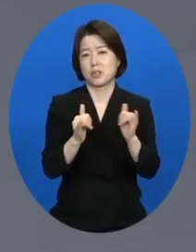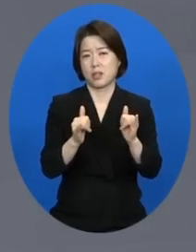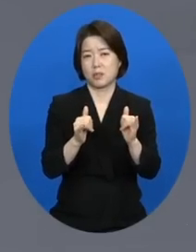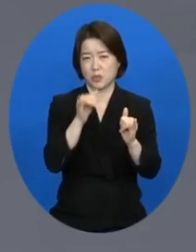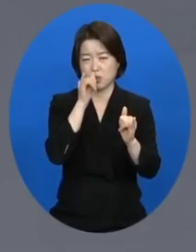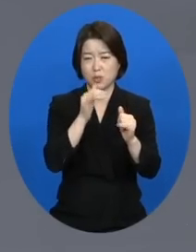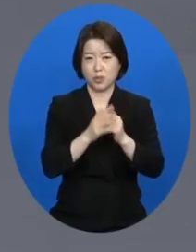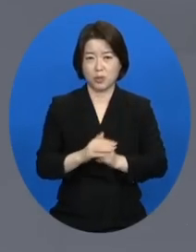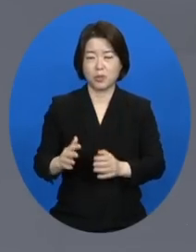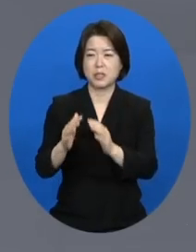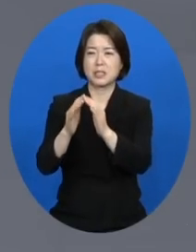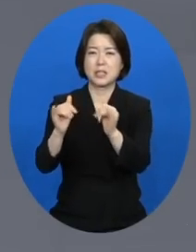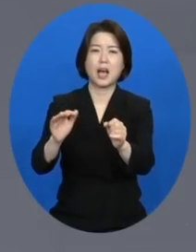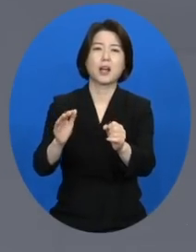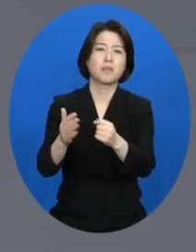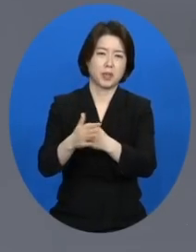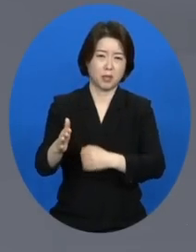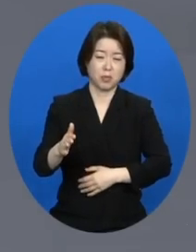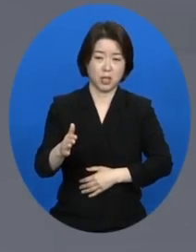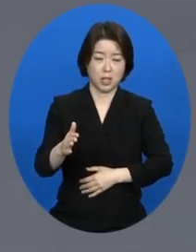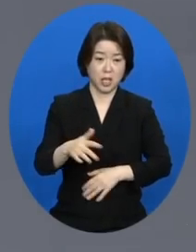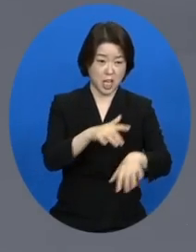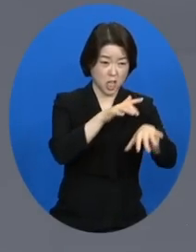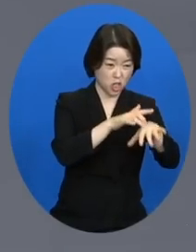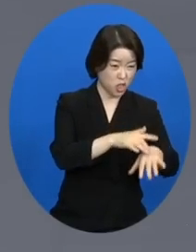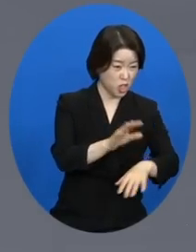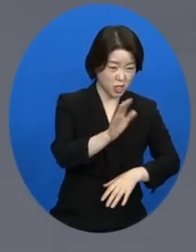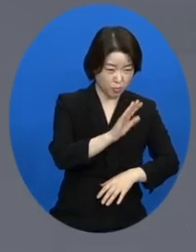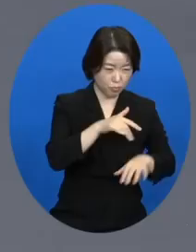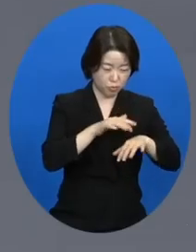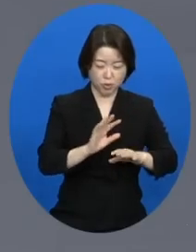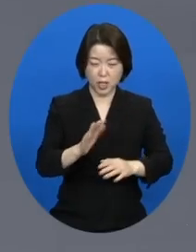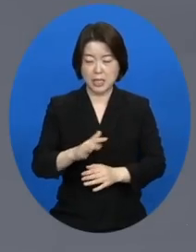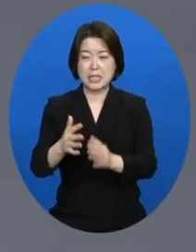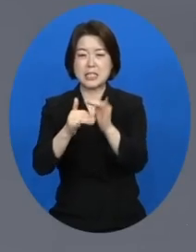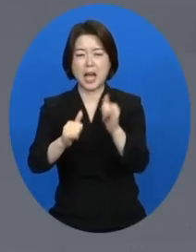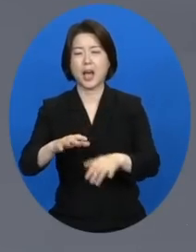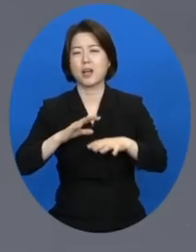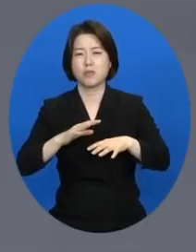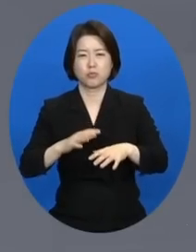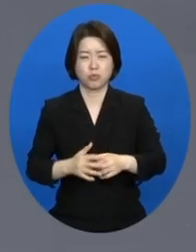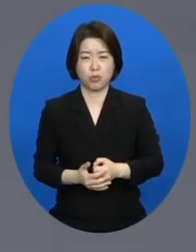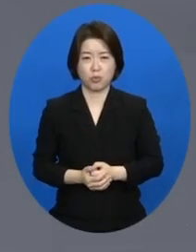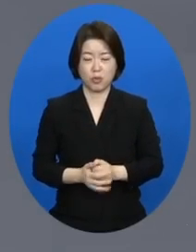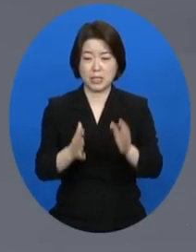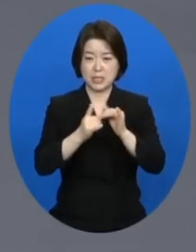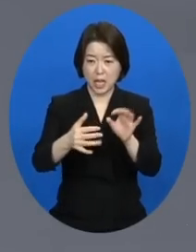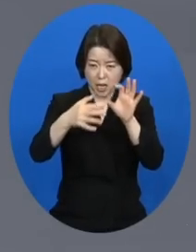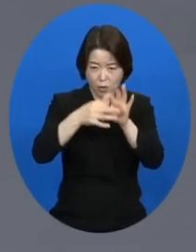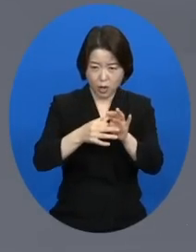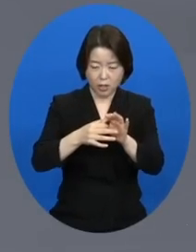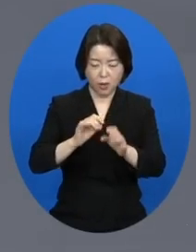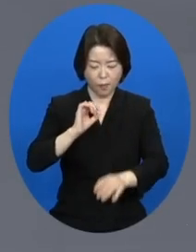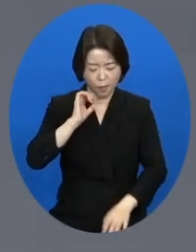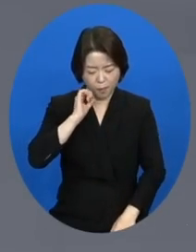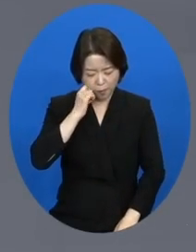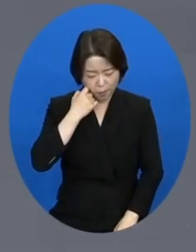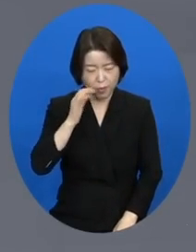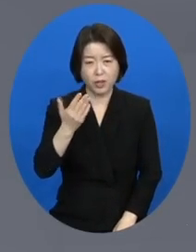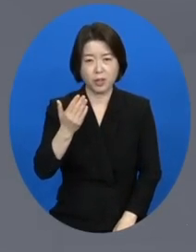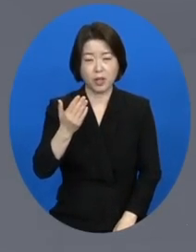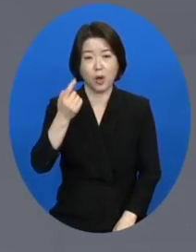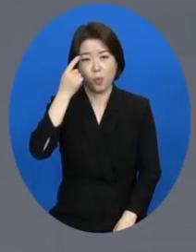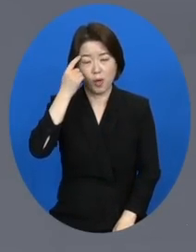밤에 귀신이 무서운 게 아니고 사람이 무섭다 그러잖아요. 마찬가지로 사람 관계가 어려워지는 거예요. 왜 그럴까요?